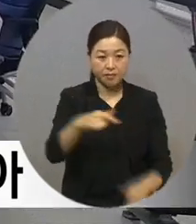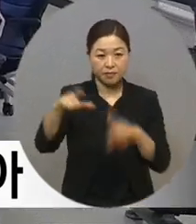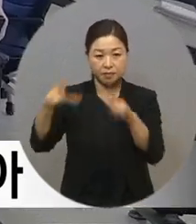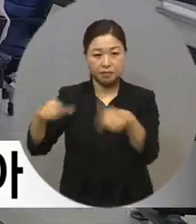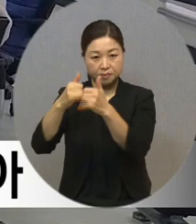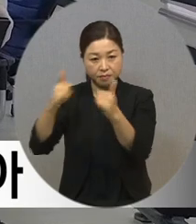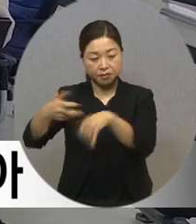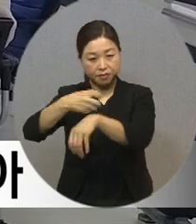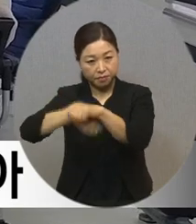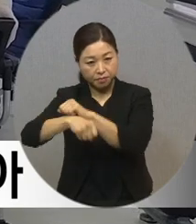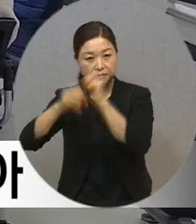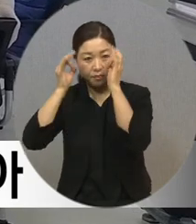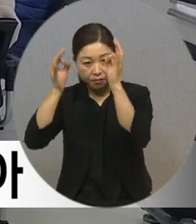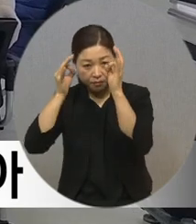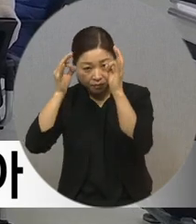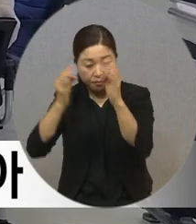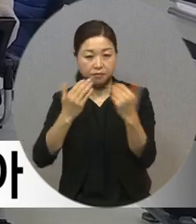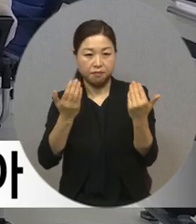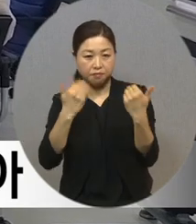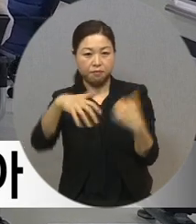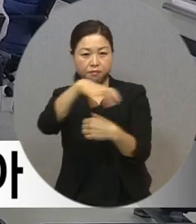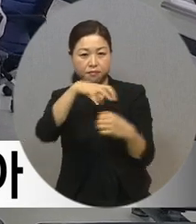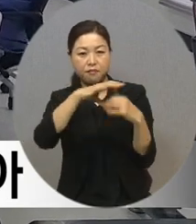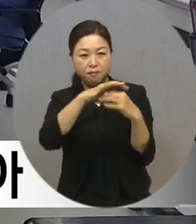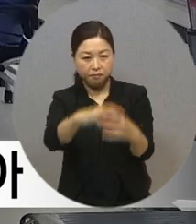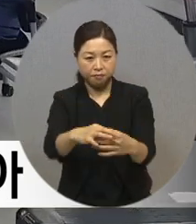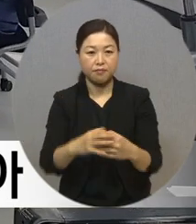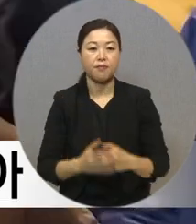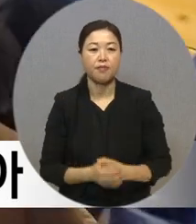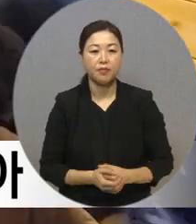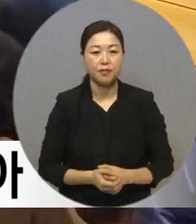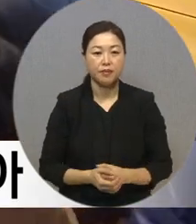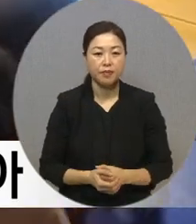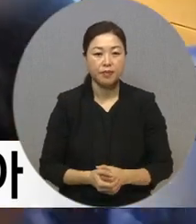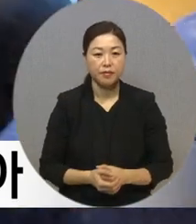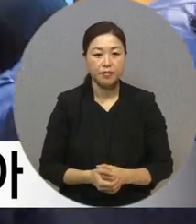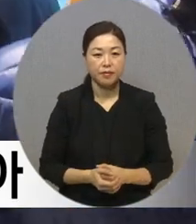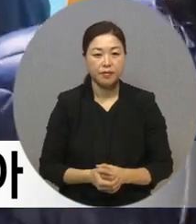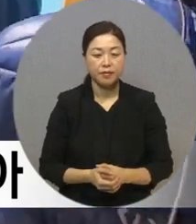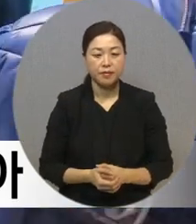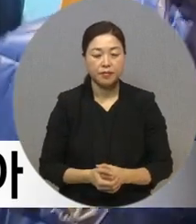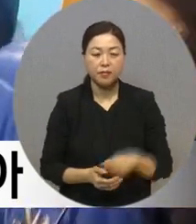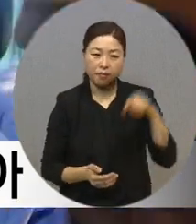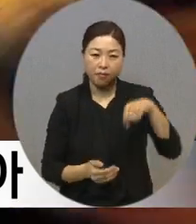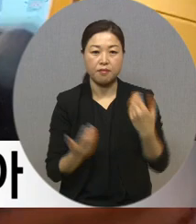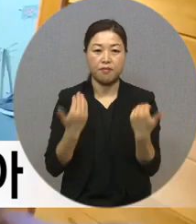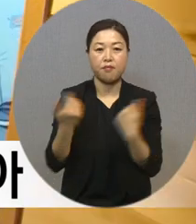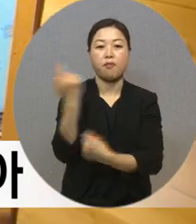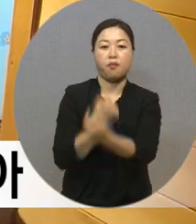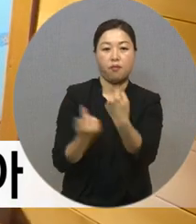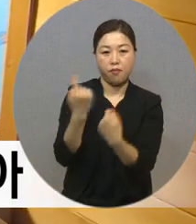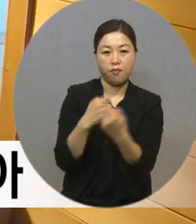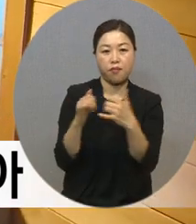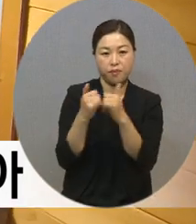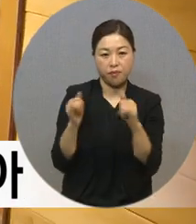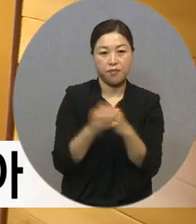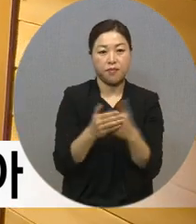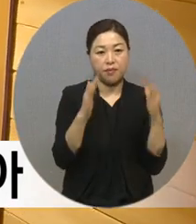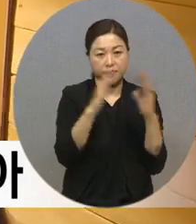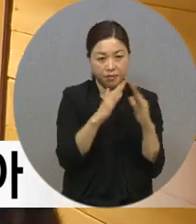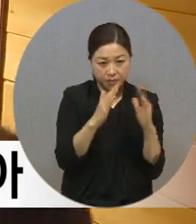주민의 적극적인 노력으로 학교를 지켰습니다. 군은 전학을 희망하는 세대에게 주거시설 일자리